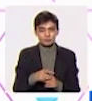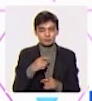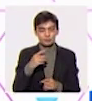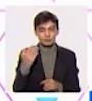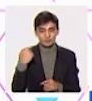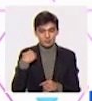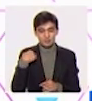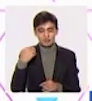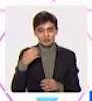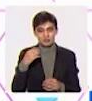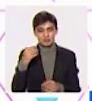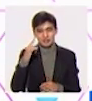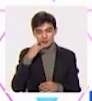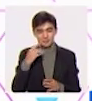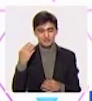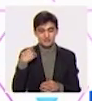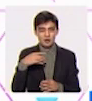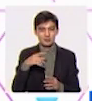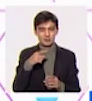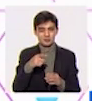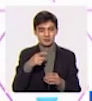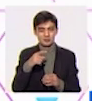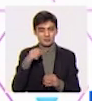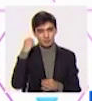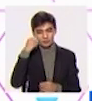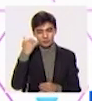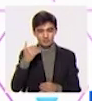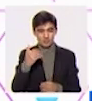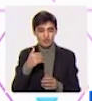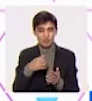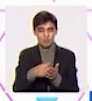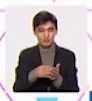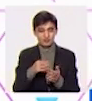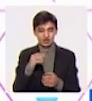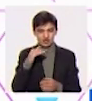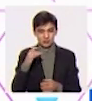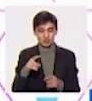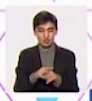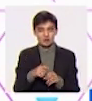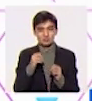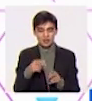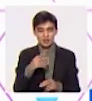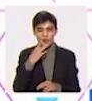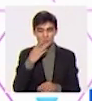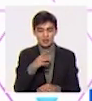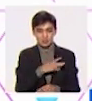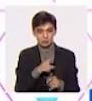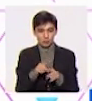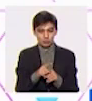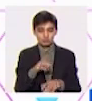қолданады ғой біздің қазақта. Қойдың құйрық майын өзінің керекті мөлшерде американдықтар дәлелдеп